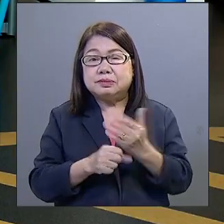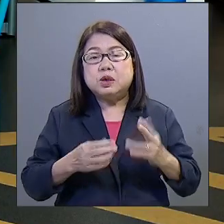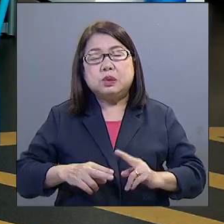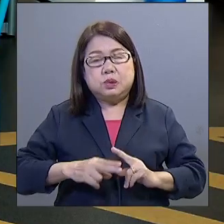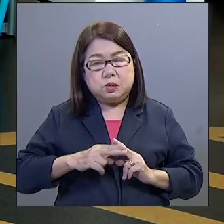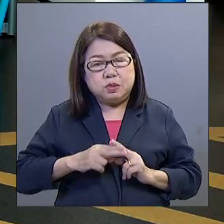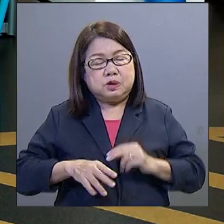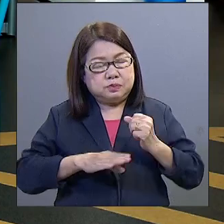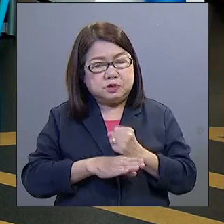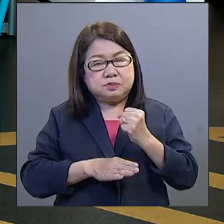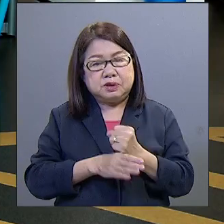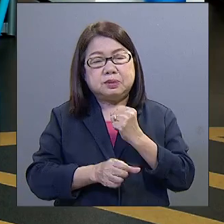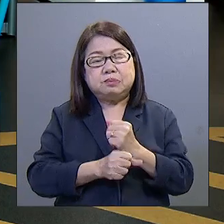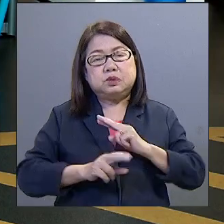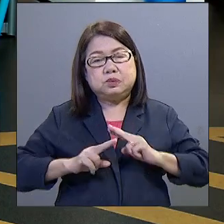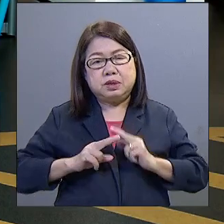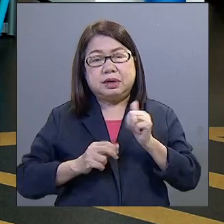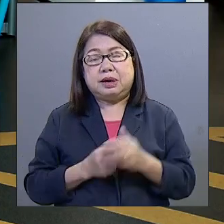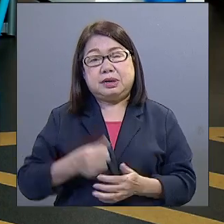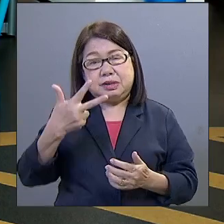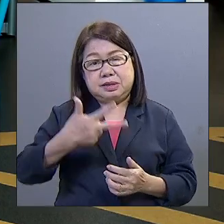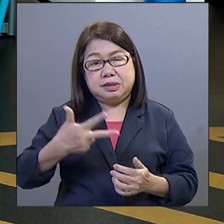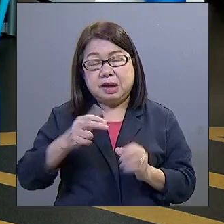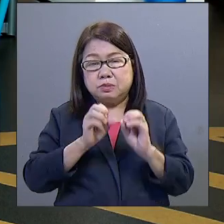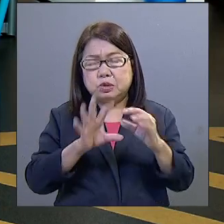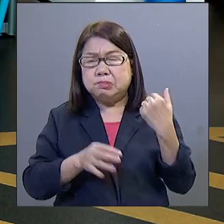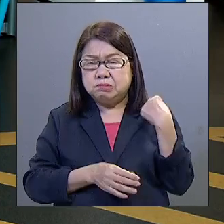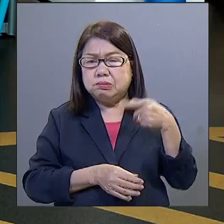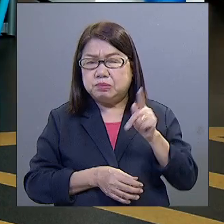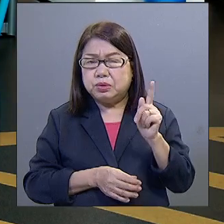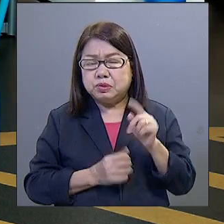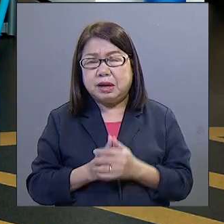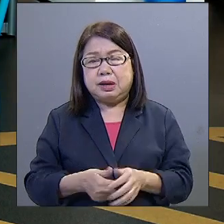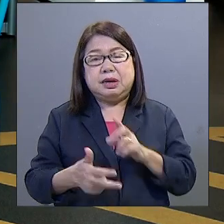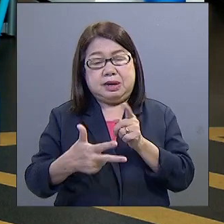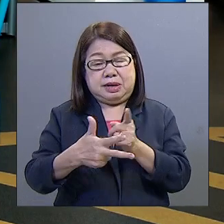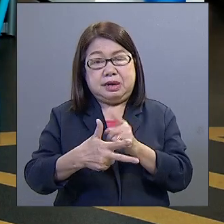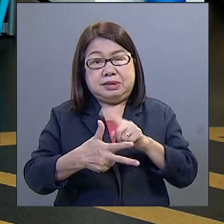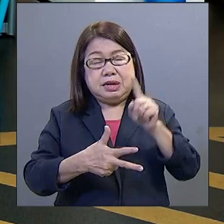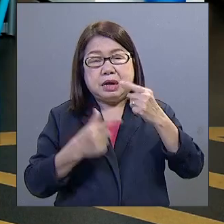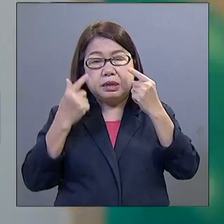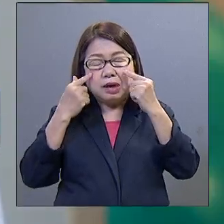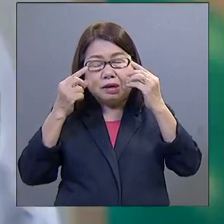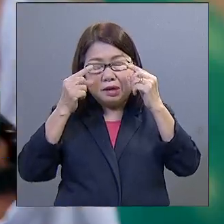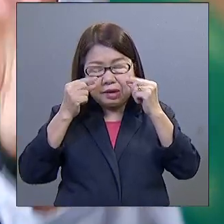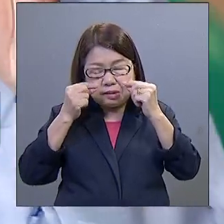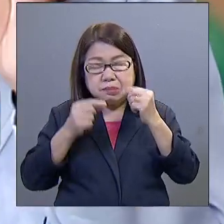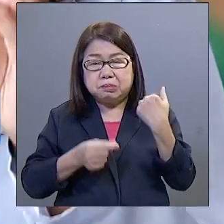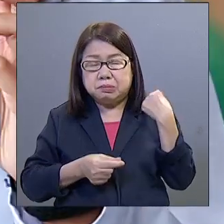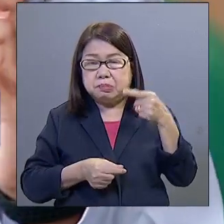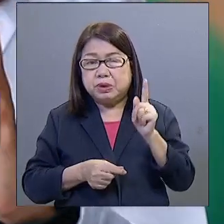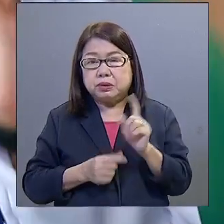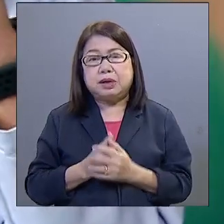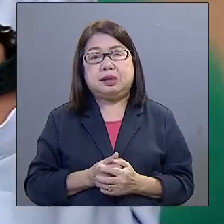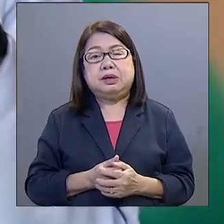ได้ด้วย ใช่ค่ะ นะคะ3ท่าเมื่อสักครู่นี้มีประโยชน์ยังไงบ้างคะอย่างเช่นท่าแรกที่ต้องหลับตา หลับตาใช่ไหมคะส่วนใหญ่เนี่ยอุบัติ